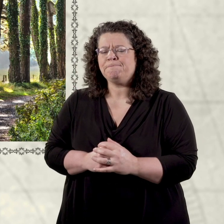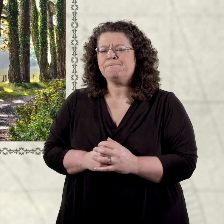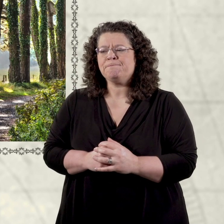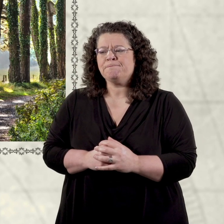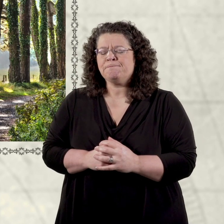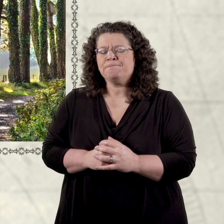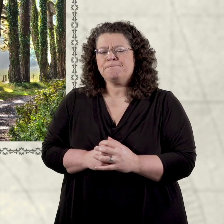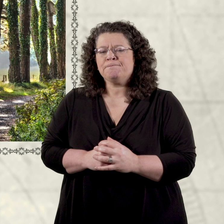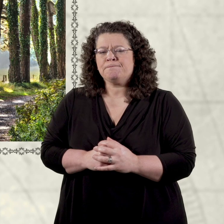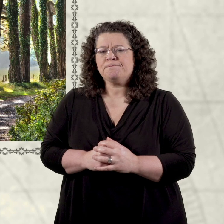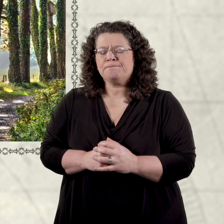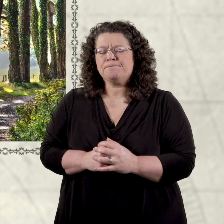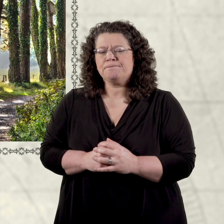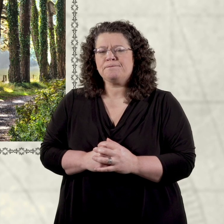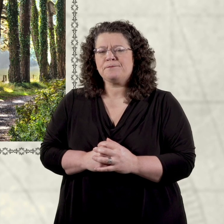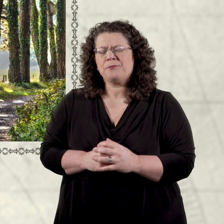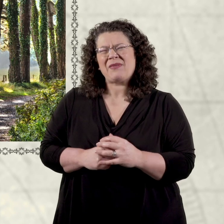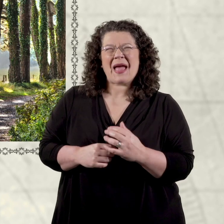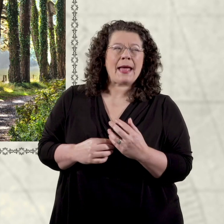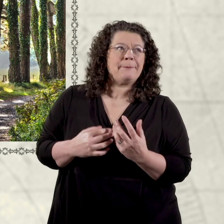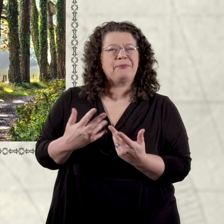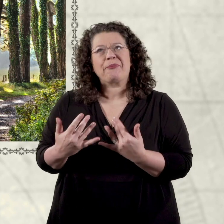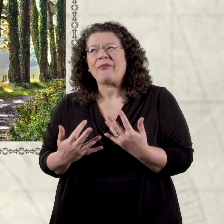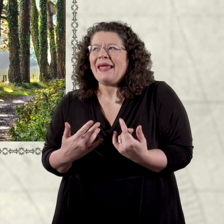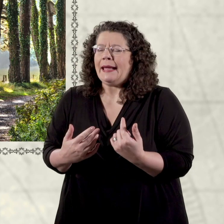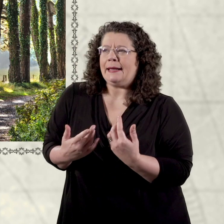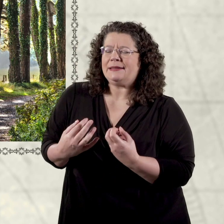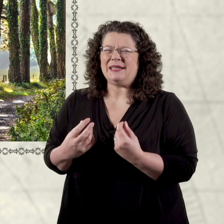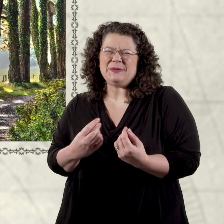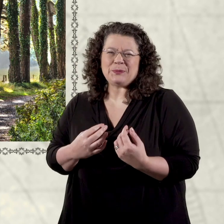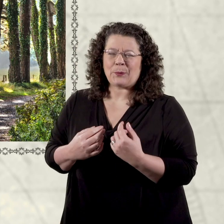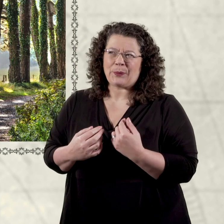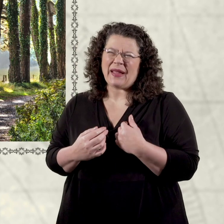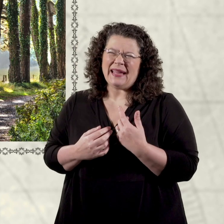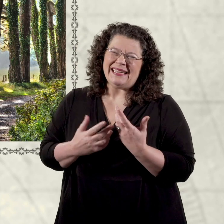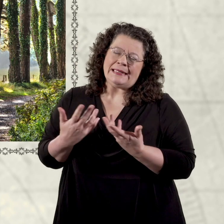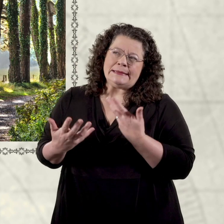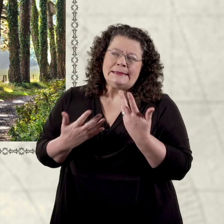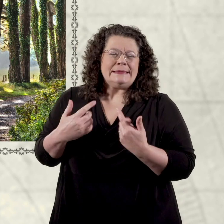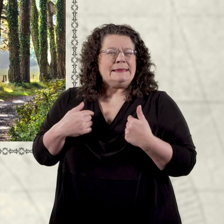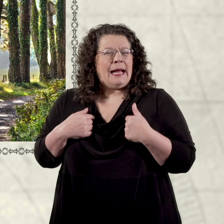a hwn di'r un pwysig. Nes i fynd chydig bach yn, do'n i'm,